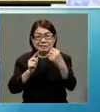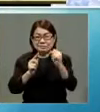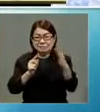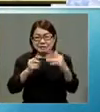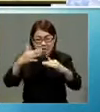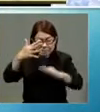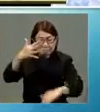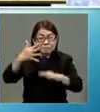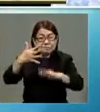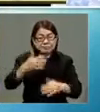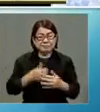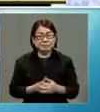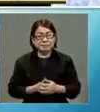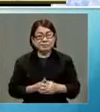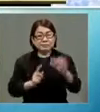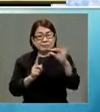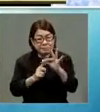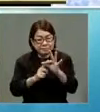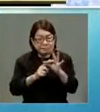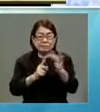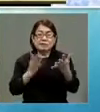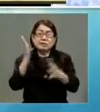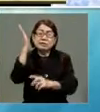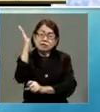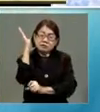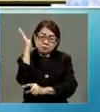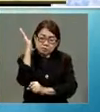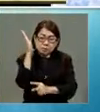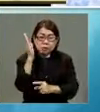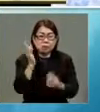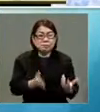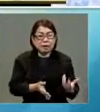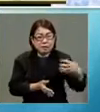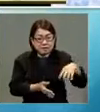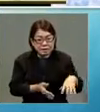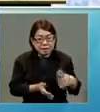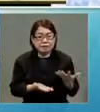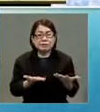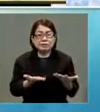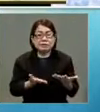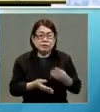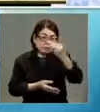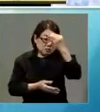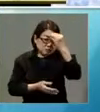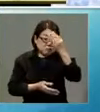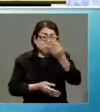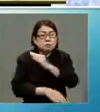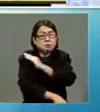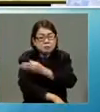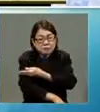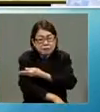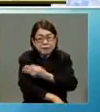ปนะครับปากีสถานสิงคโปร์บังคลาเทศอินโดนีเซียญี่ปุ่นฟิลิปปินส์เกาหลีใต้และมาเลเซียนะ